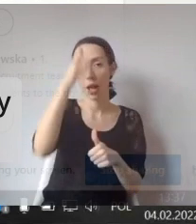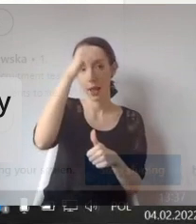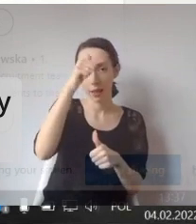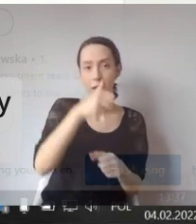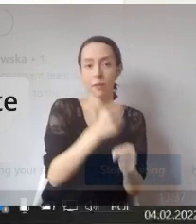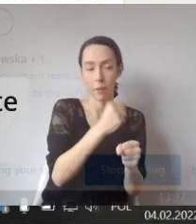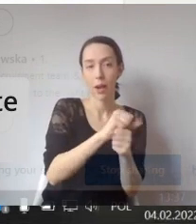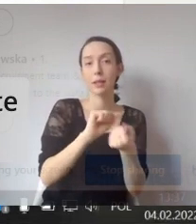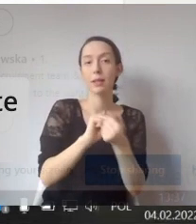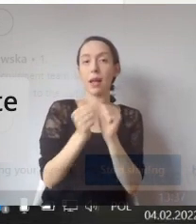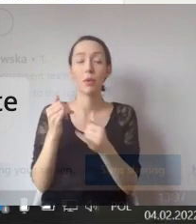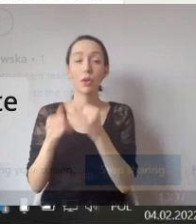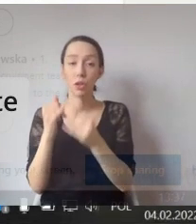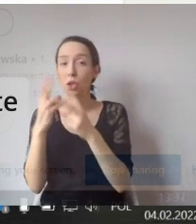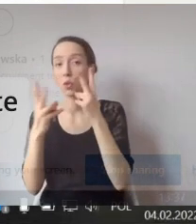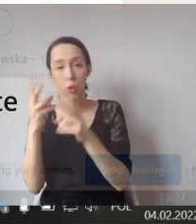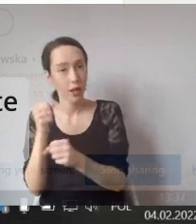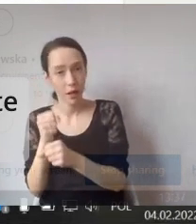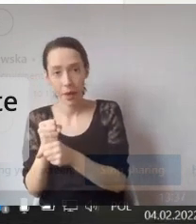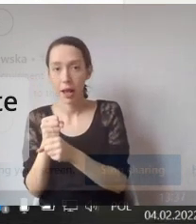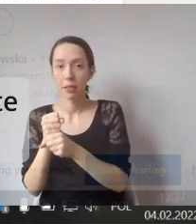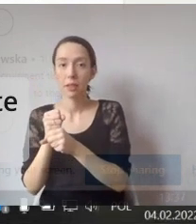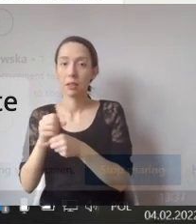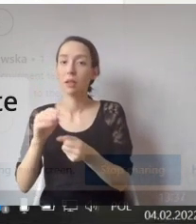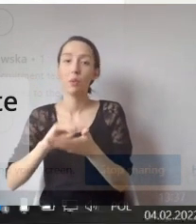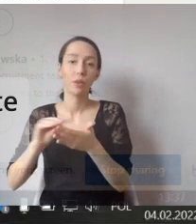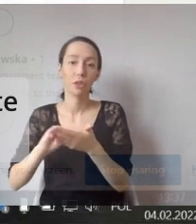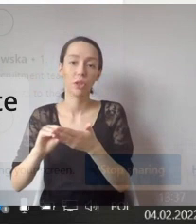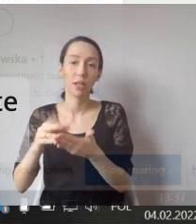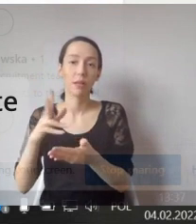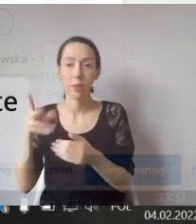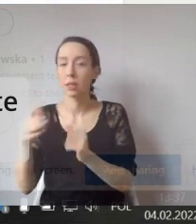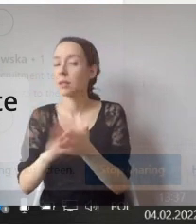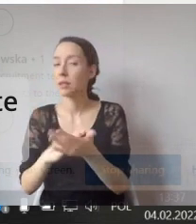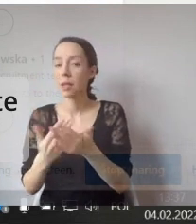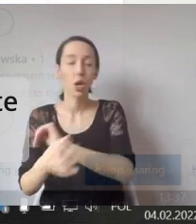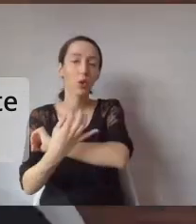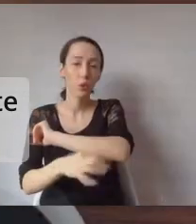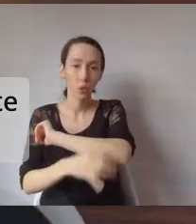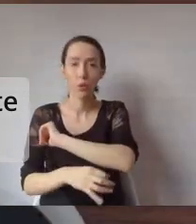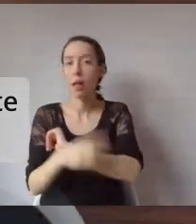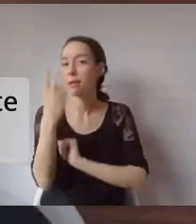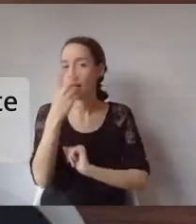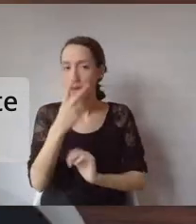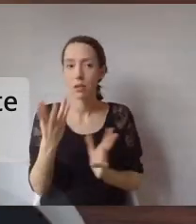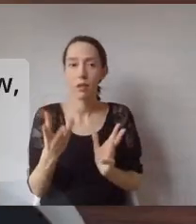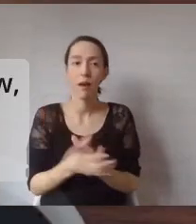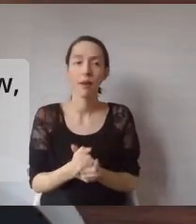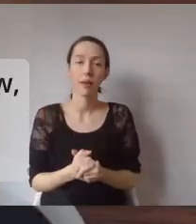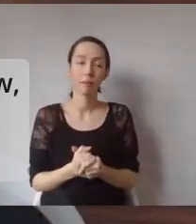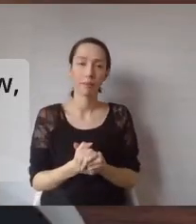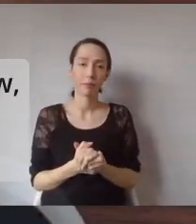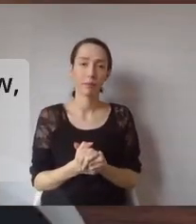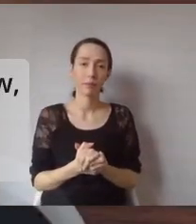słów kluczowych. Możecie też użyć hashtagów. Także tutaj jak najbardziej te rzeczy są dozwolone. I